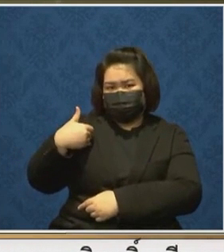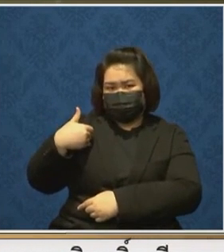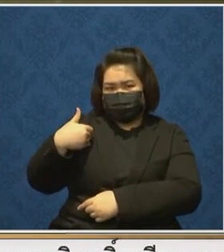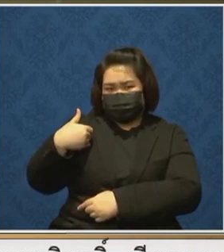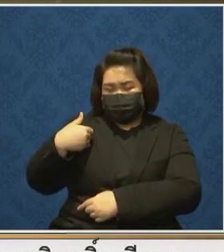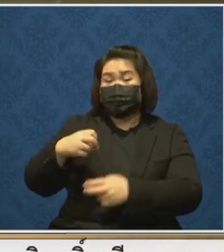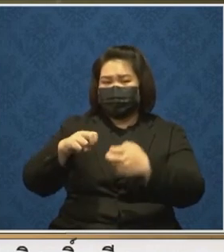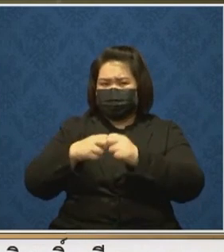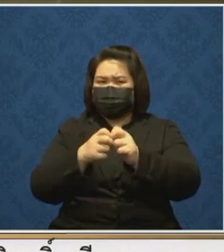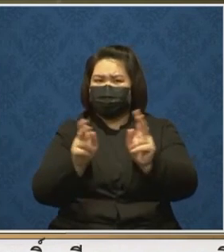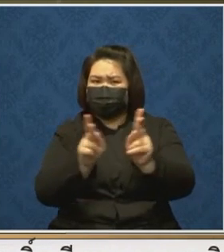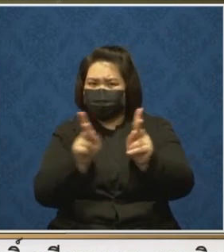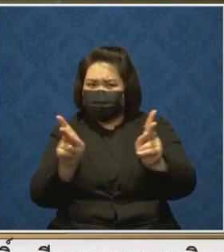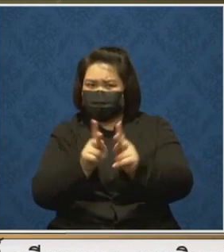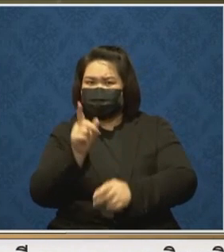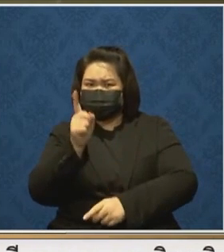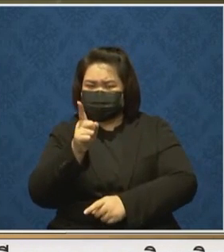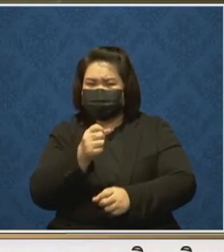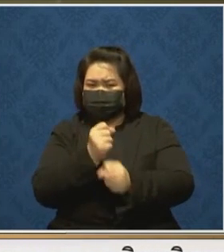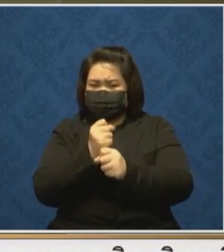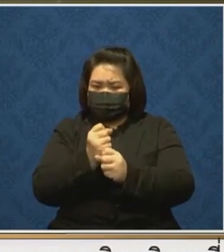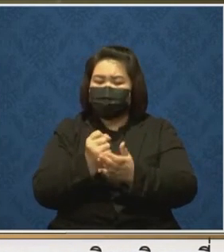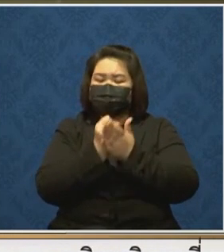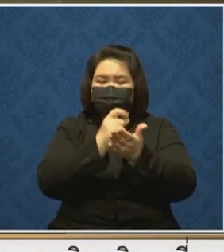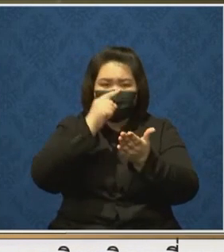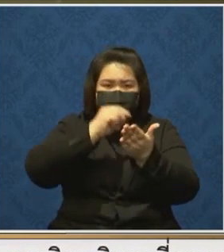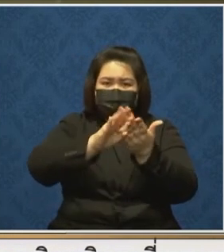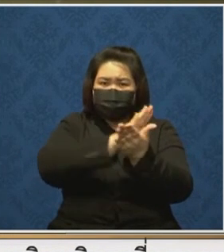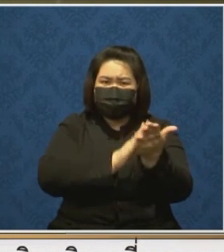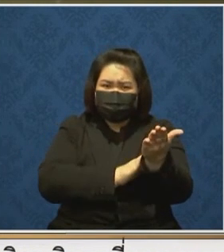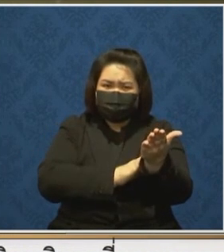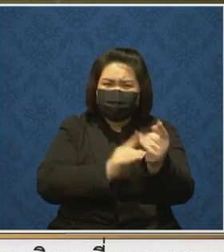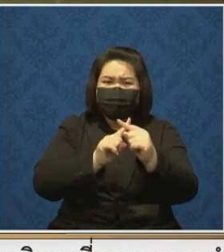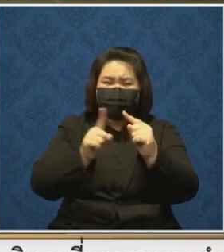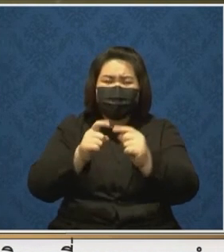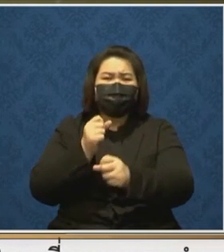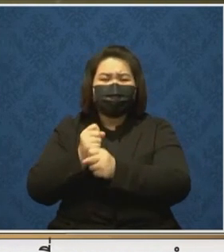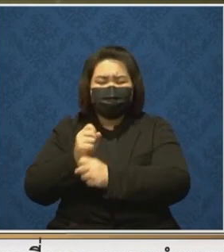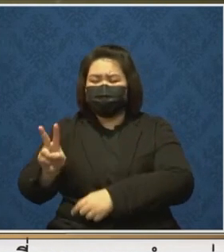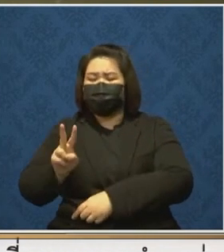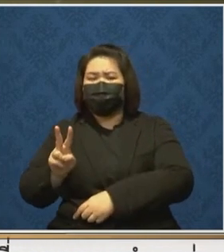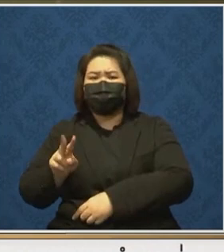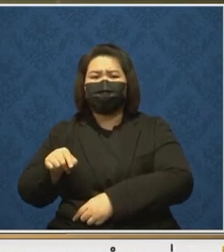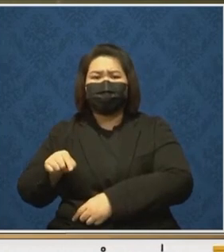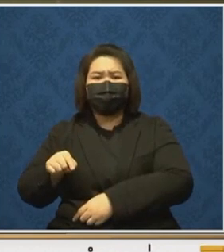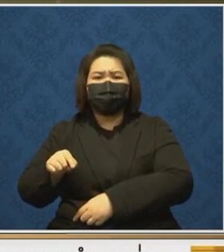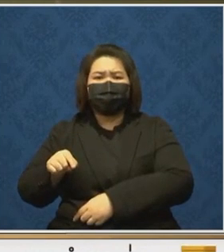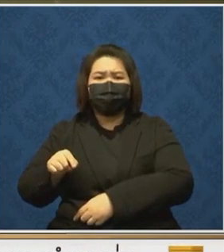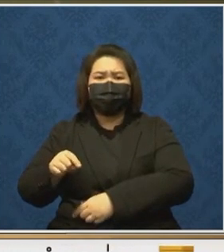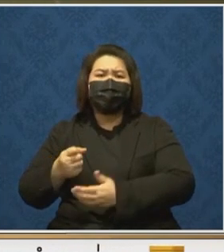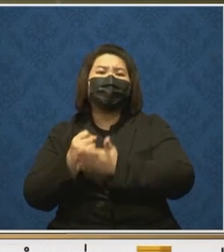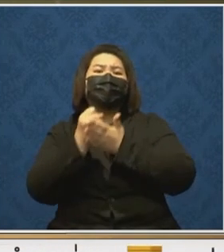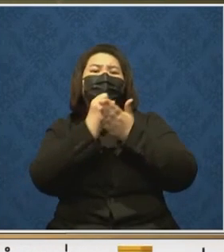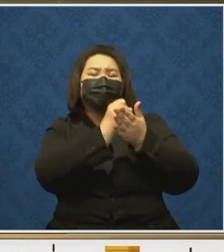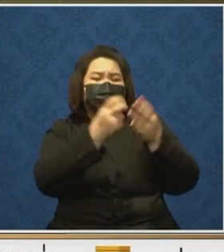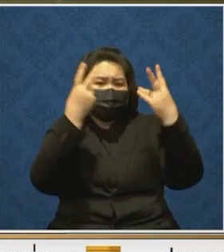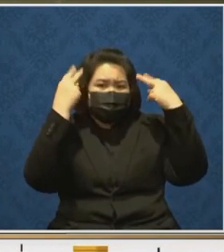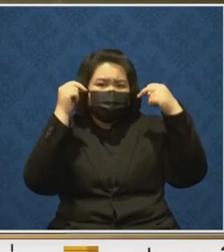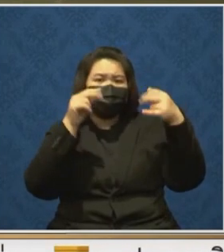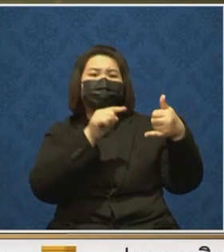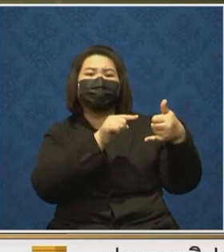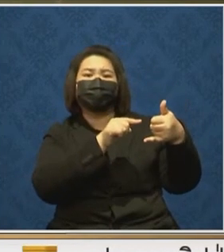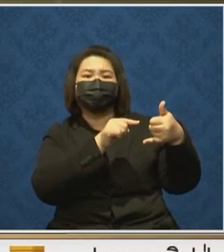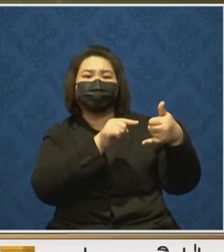พิพาชุดนี้ไมได้ตั้งขมาเพื่อรักษาผประยตของประโยต์แต่ตั้งขนมาเพื่อรัษาผประโชต์ของผิ fav จัโอช